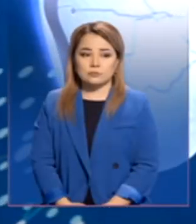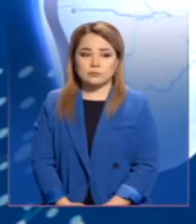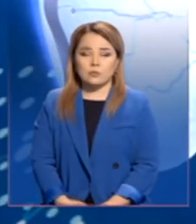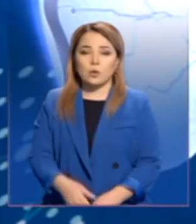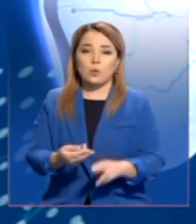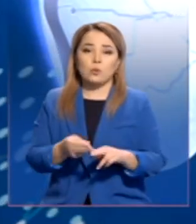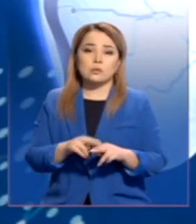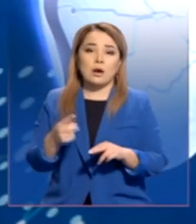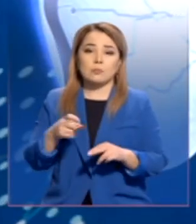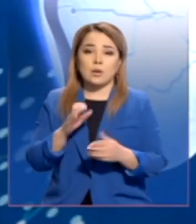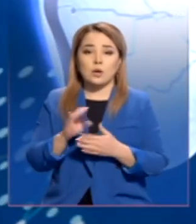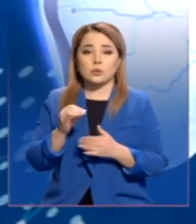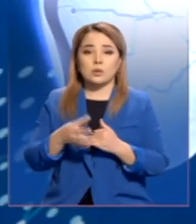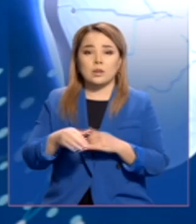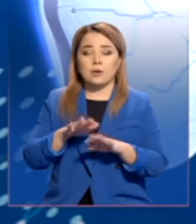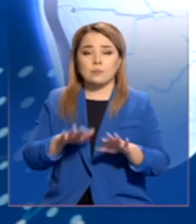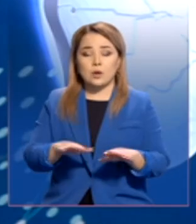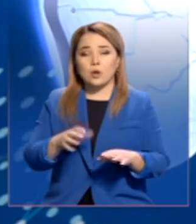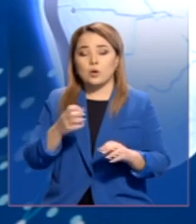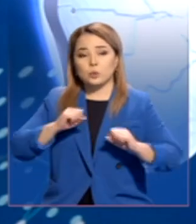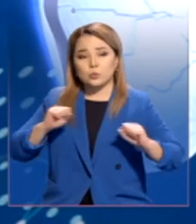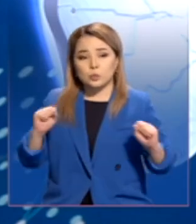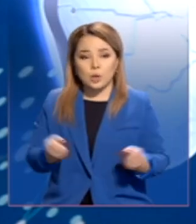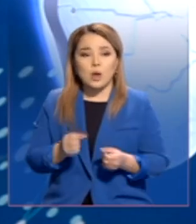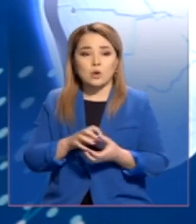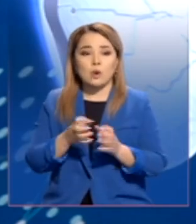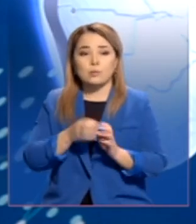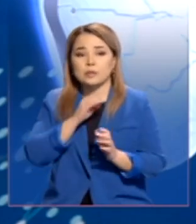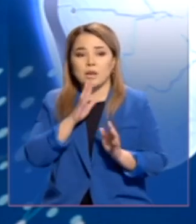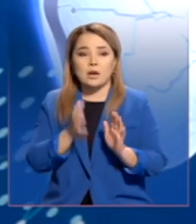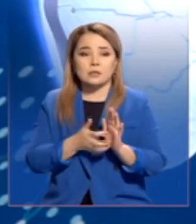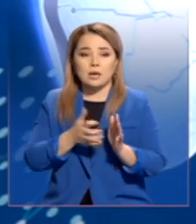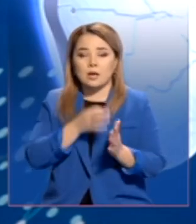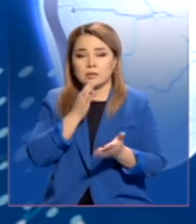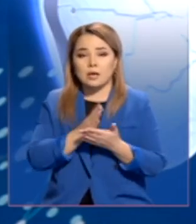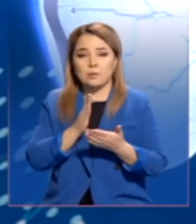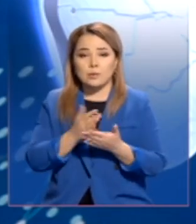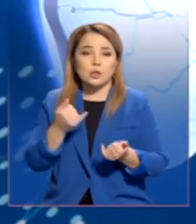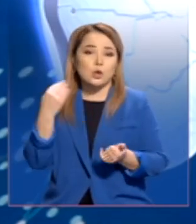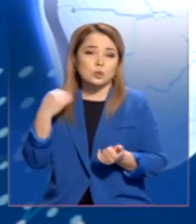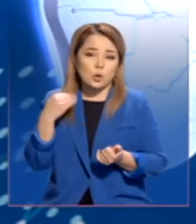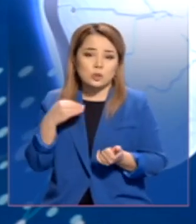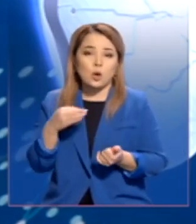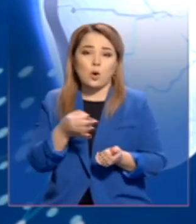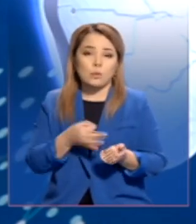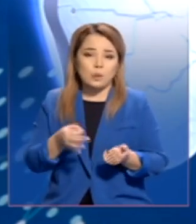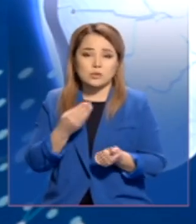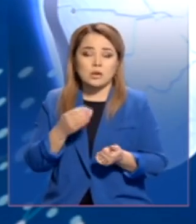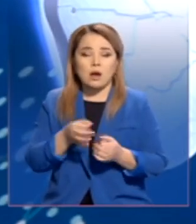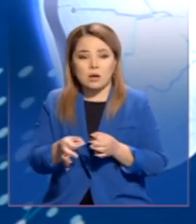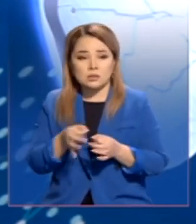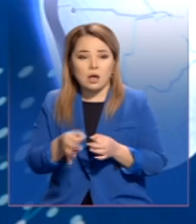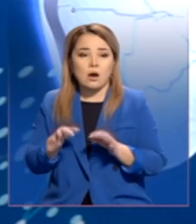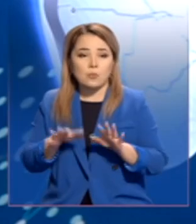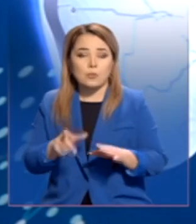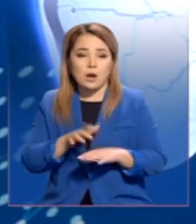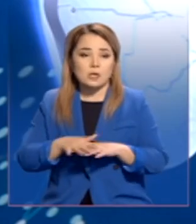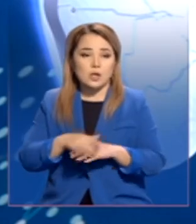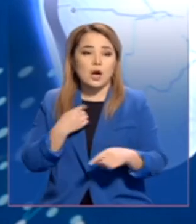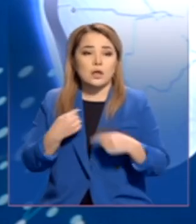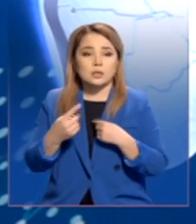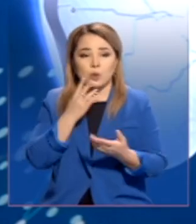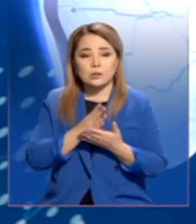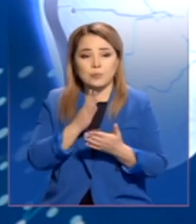Осы аптада оңтүстік аймақтарда күн күрт суытып, көмір тапшылығы туындады. Әсіресе Түркістан облысындағы Шалғай аудандардың халқы қиналып